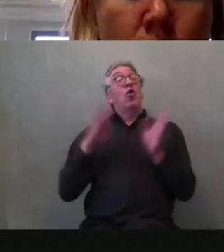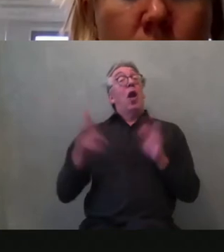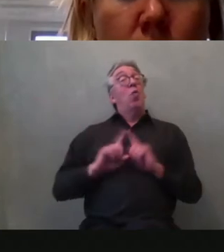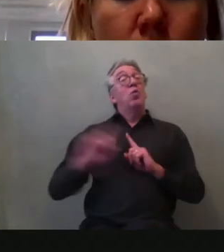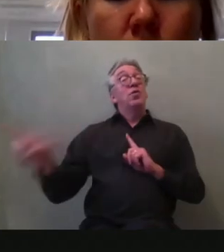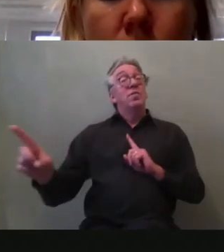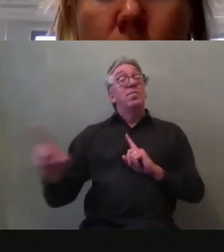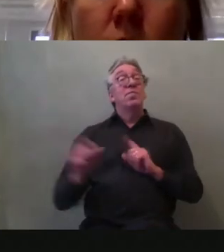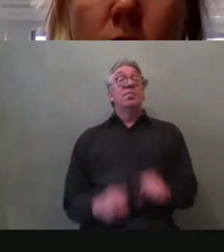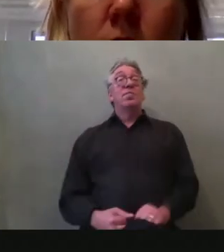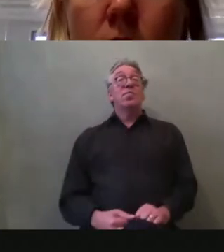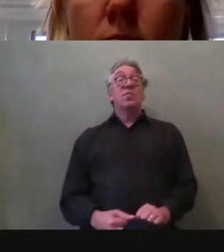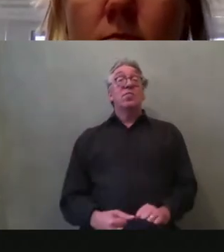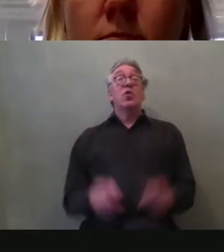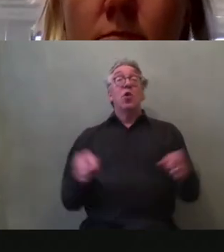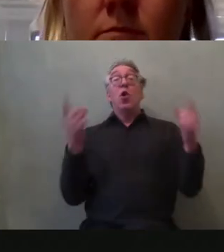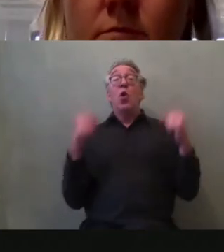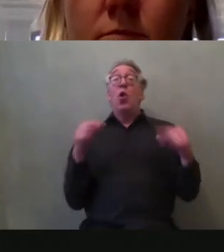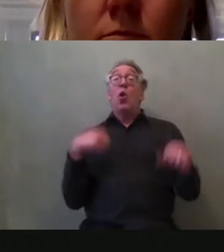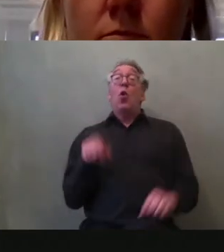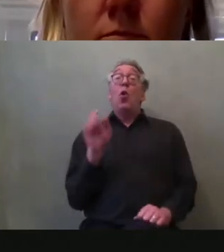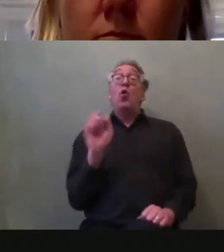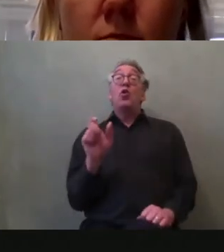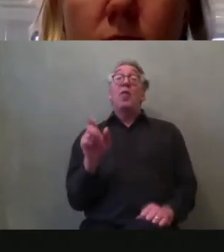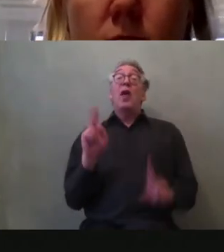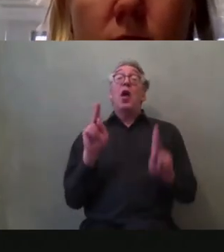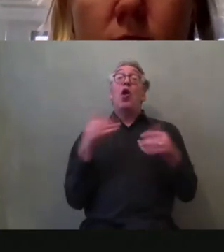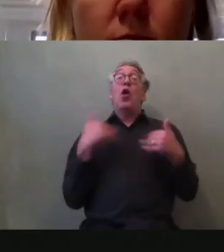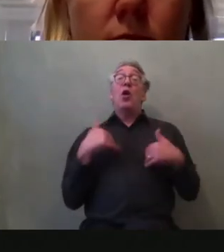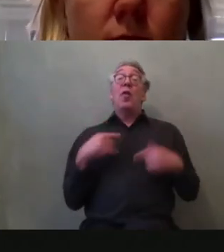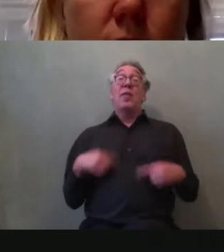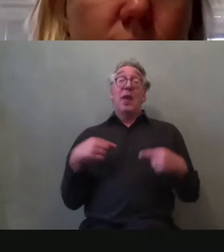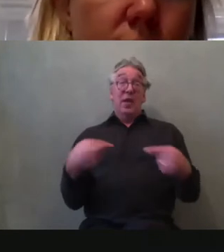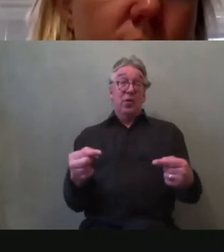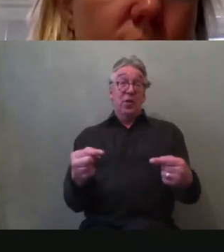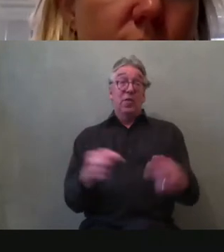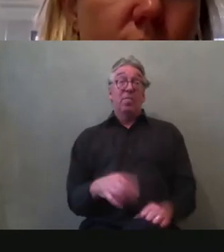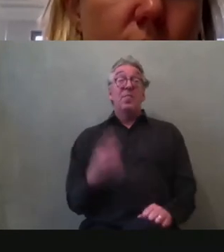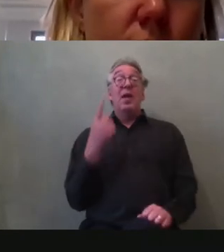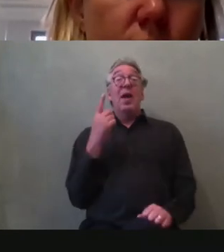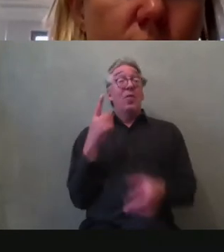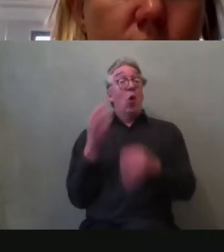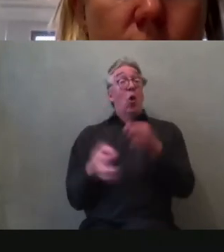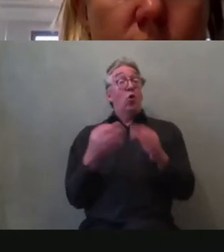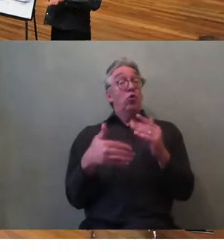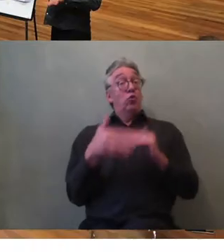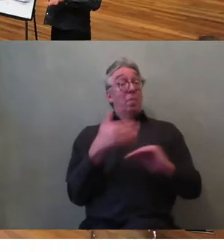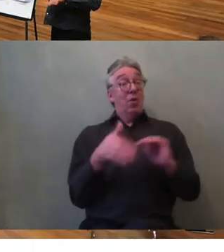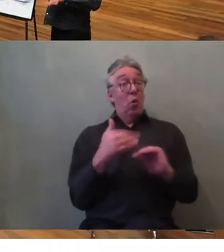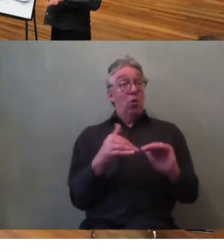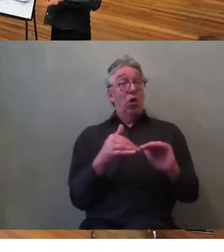Dan ga ik door naar het onderdeel klantreizen. Dat is een van de onderzoeksmethoden die wij bij het schrijven van het